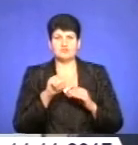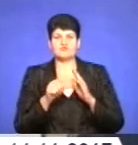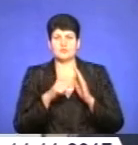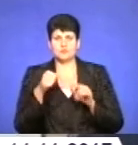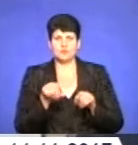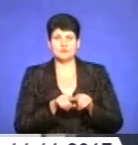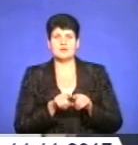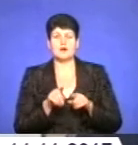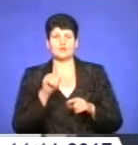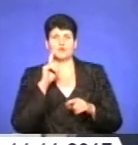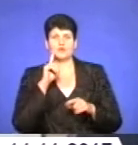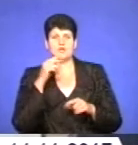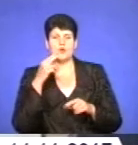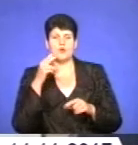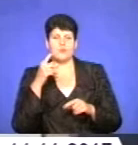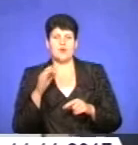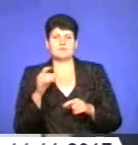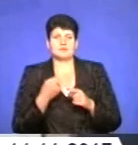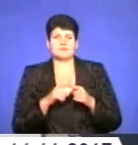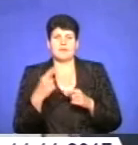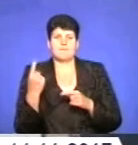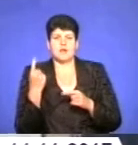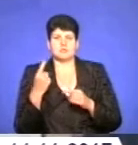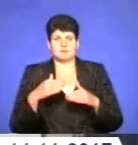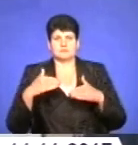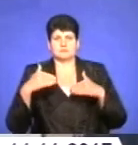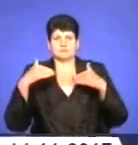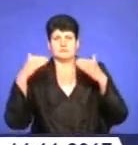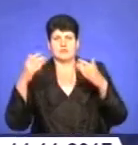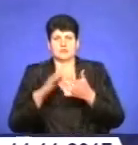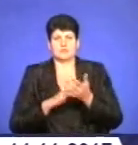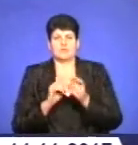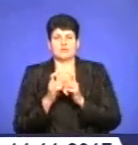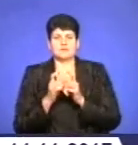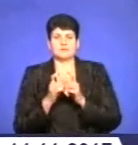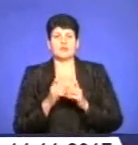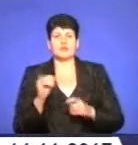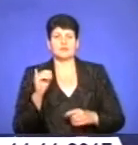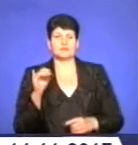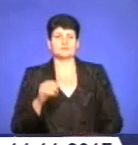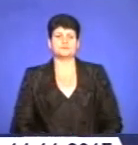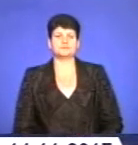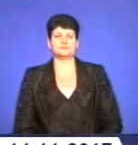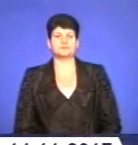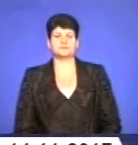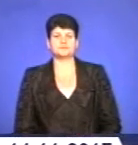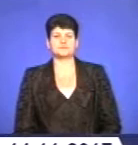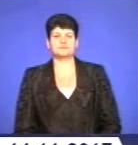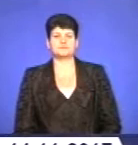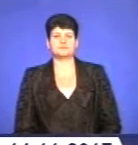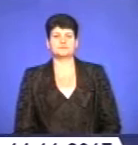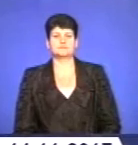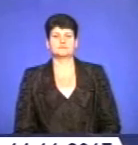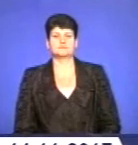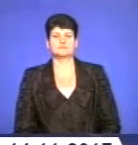по юніорам, це в нього перша така медаль, думаю, що з цього піде трамплін далі в обороці. Юрій Луговий, Юрій Багрій, Вісті